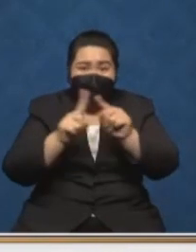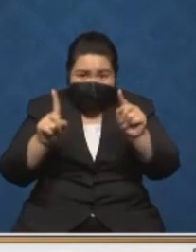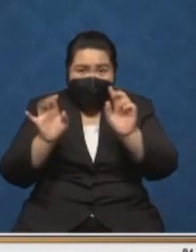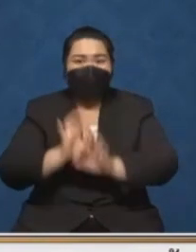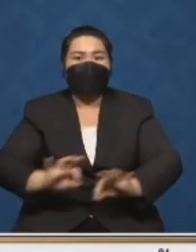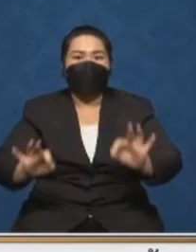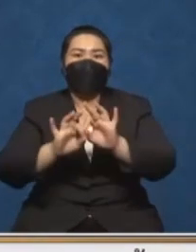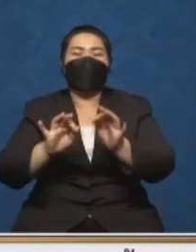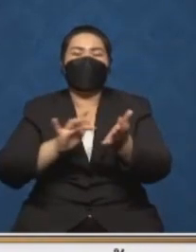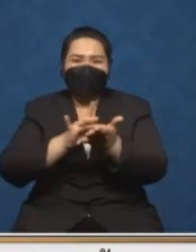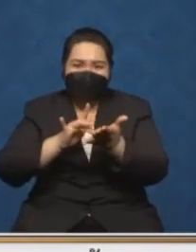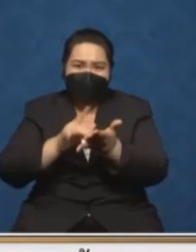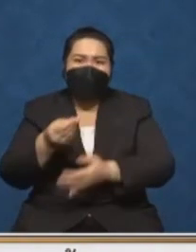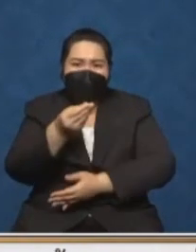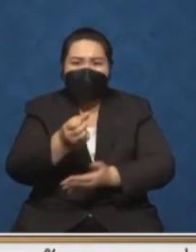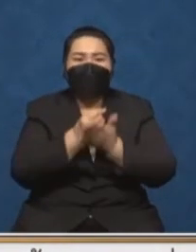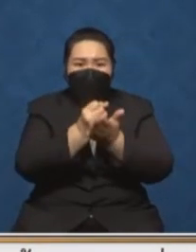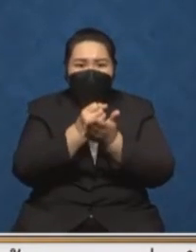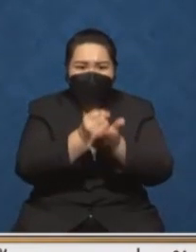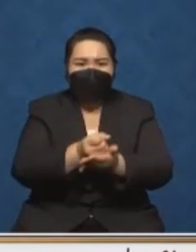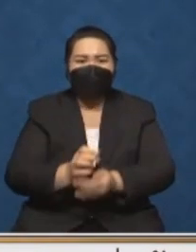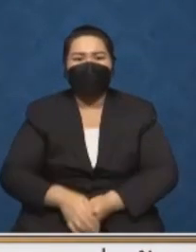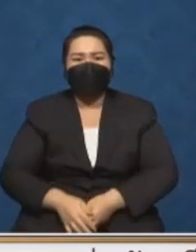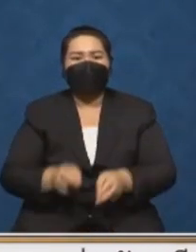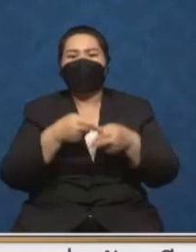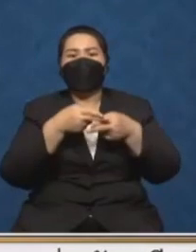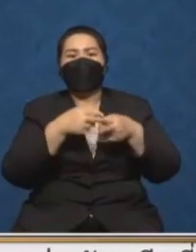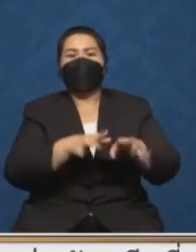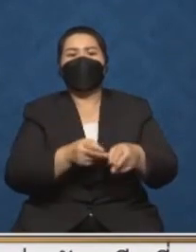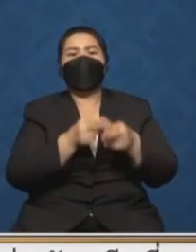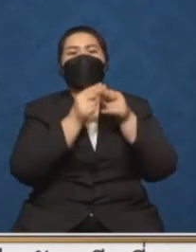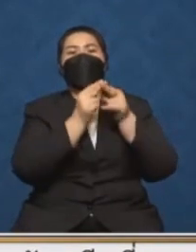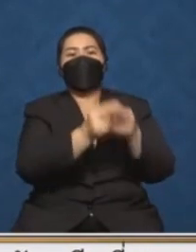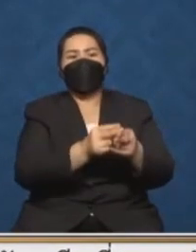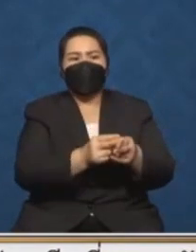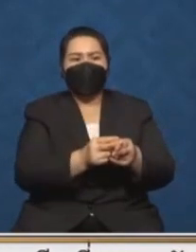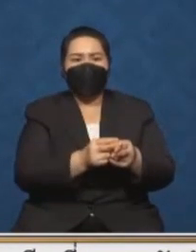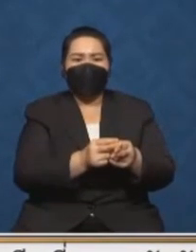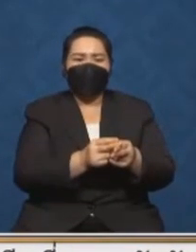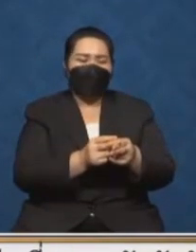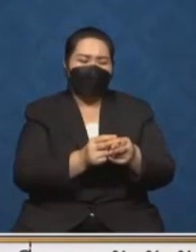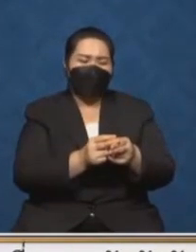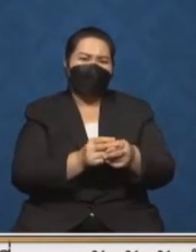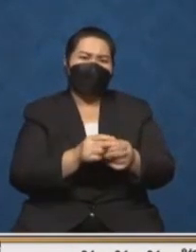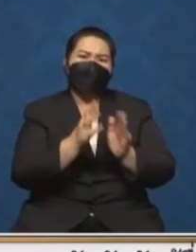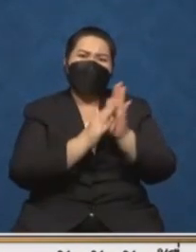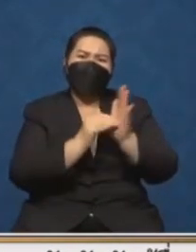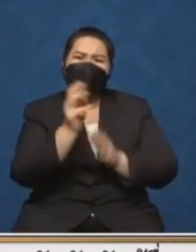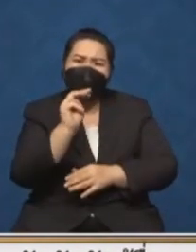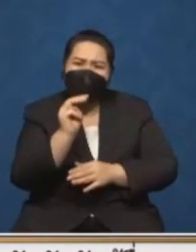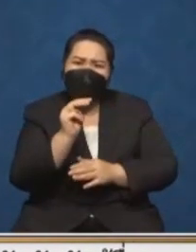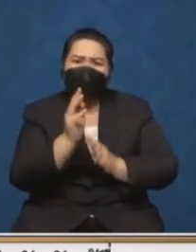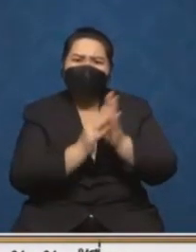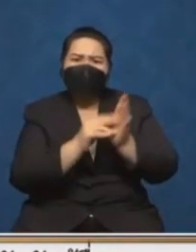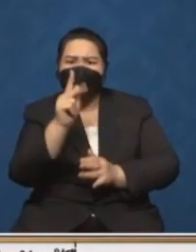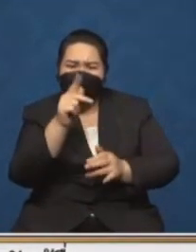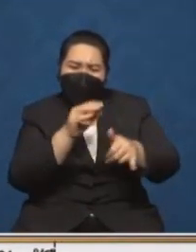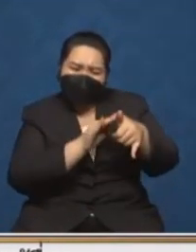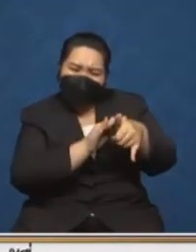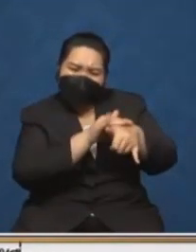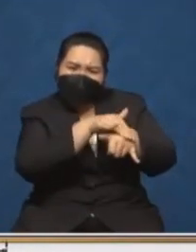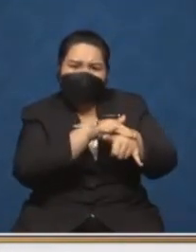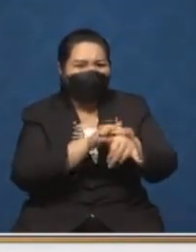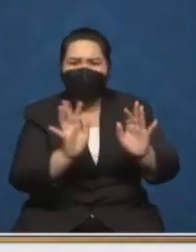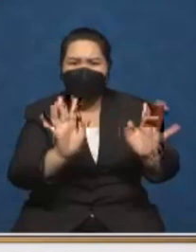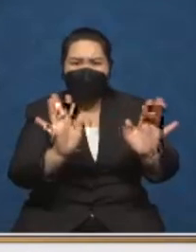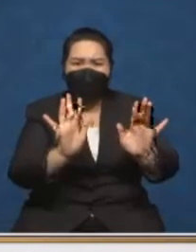จัด การ รักษา ช่วย เขาไม่ใช่ ปล่อยให เขา รักษา ตาม บุญ ตาม กรร beamเอายาเขียว เอายาแก้ไข้ แล้วก็